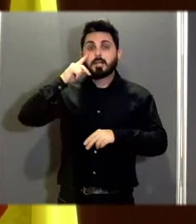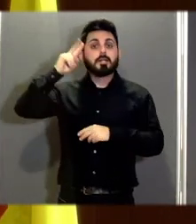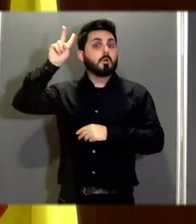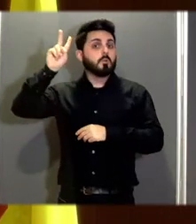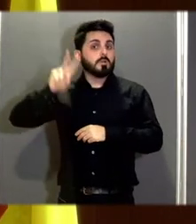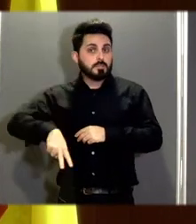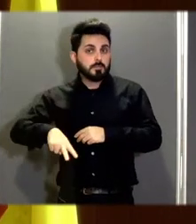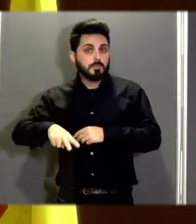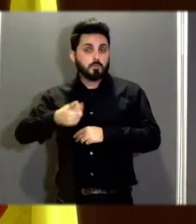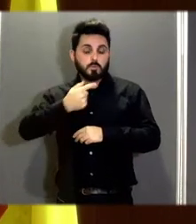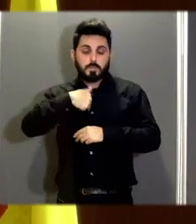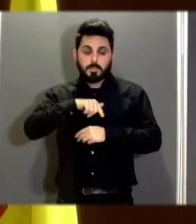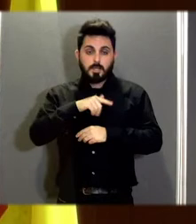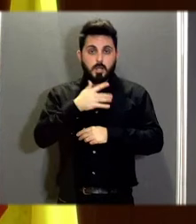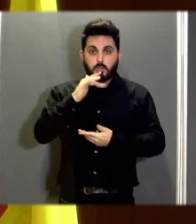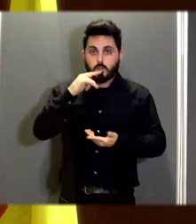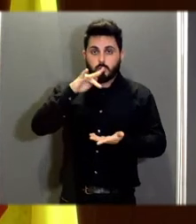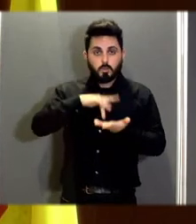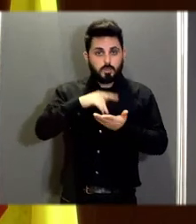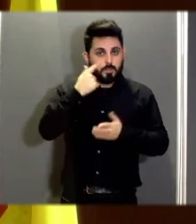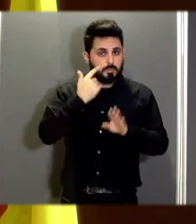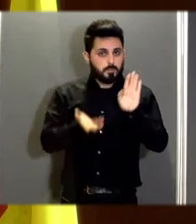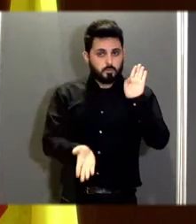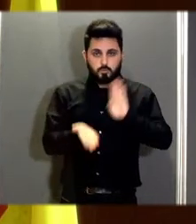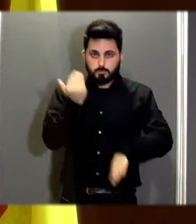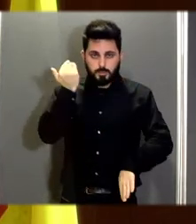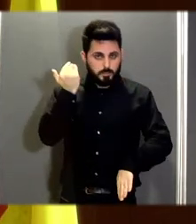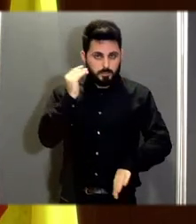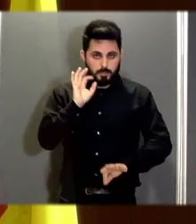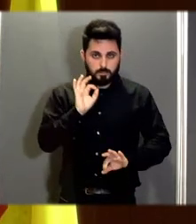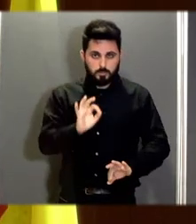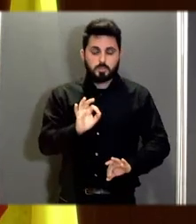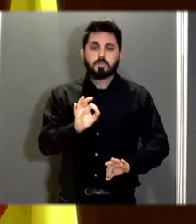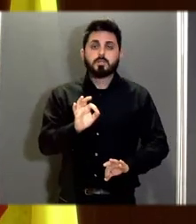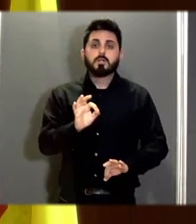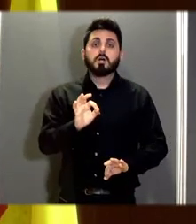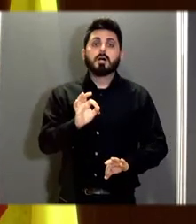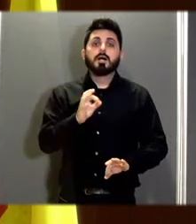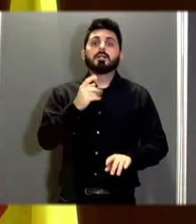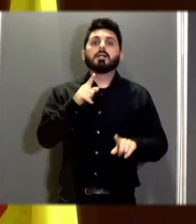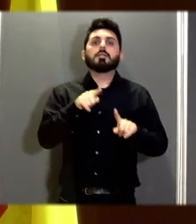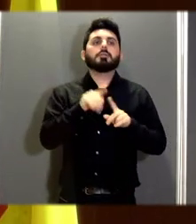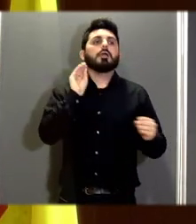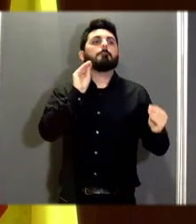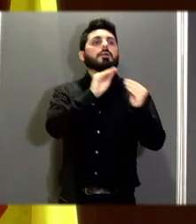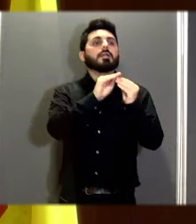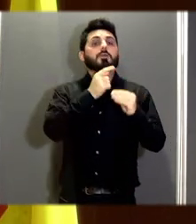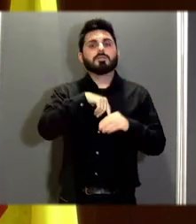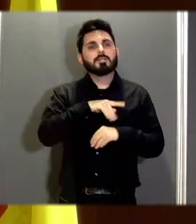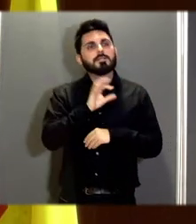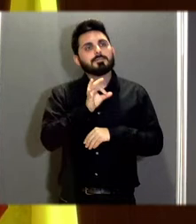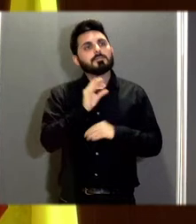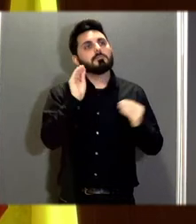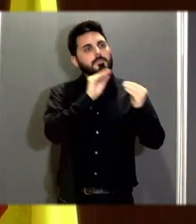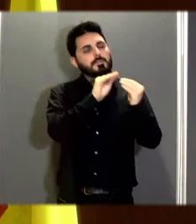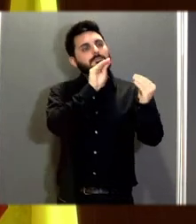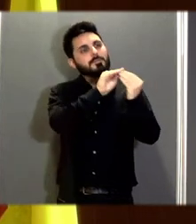un obstacle a superar. La tendència al pactisme, la permanent disposició a negociar, la